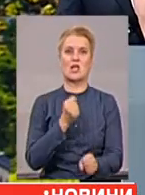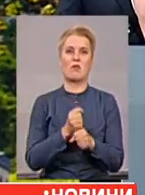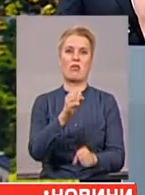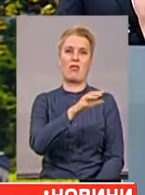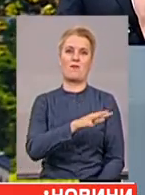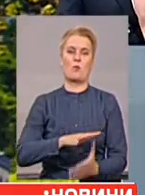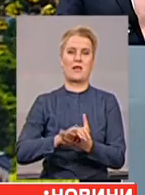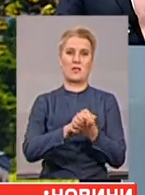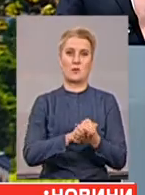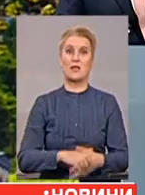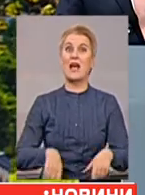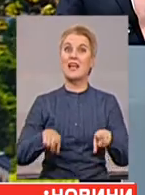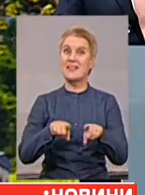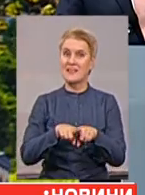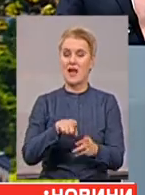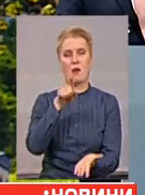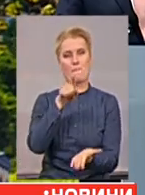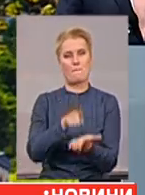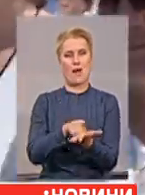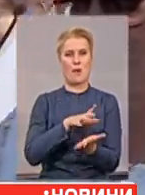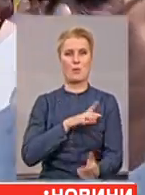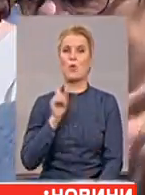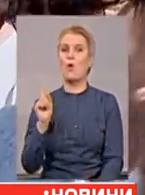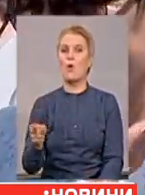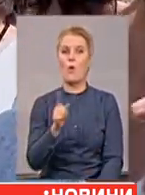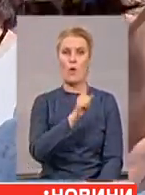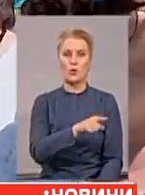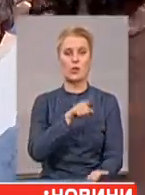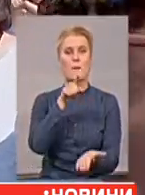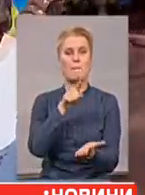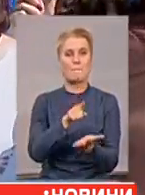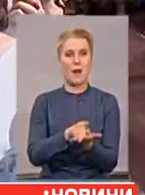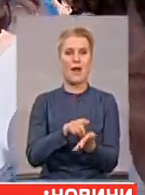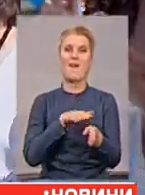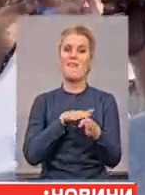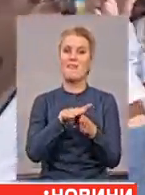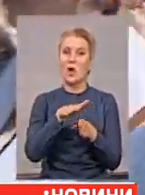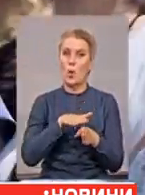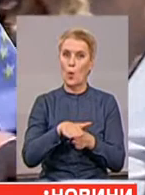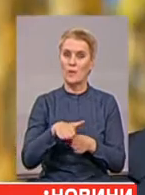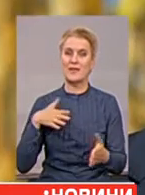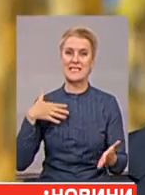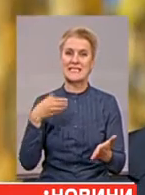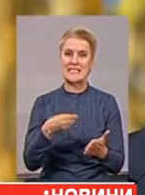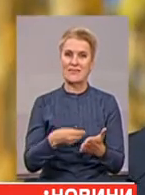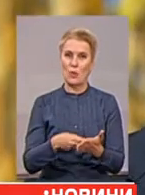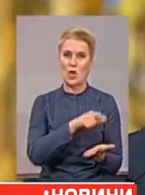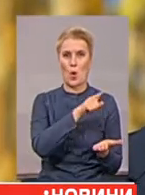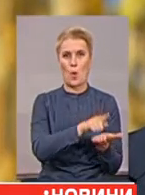має бути. Кожний має виконувати свої обов'язки. Хочу вас